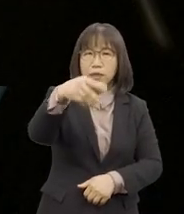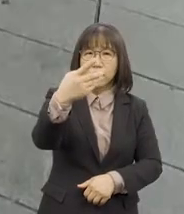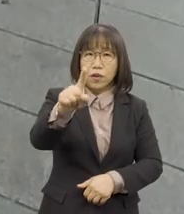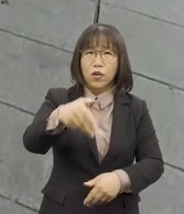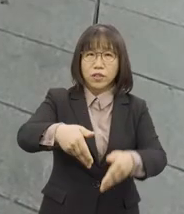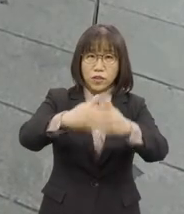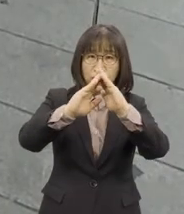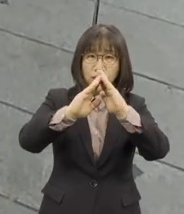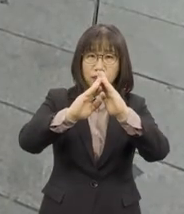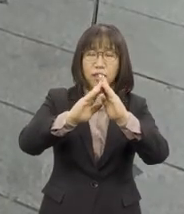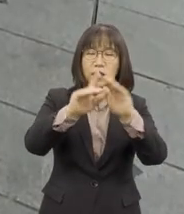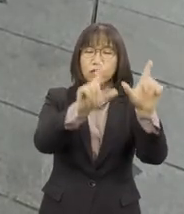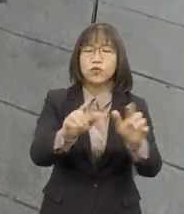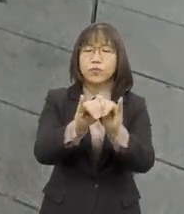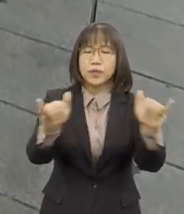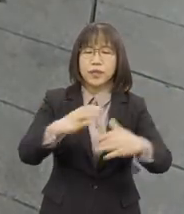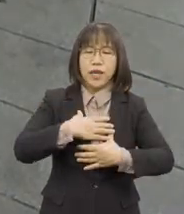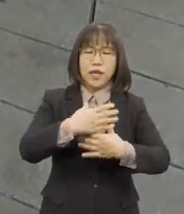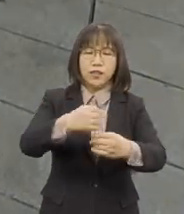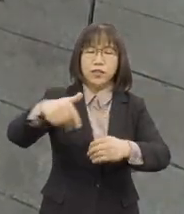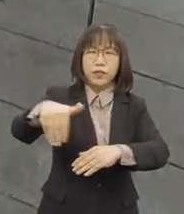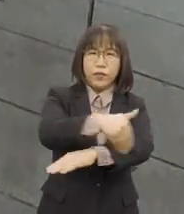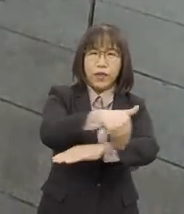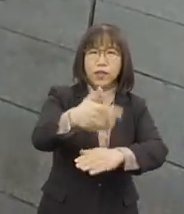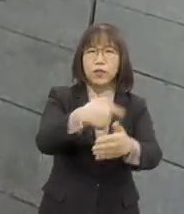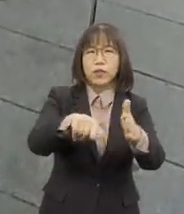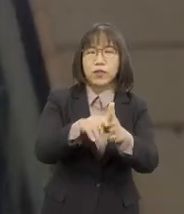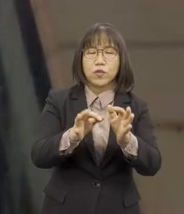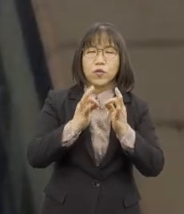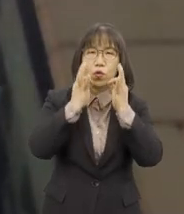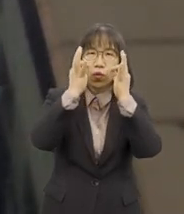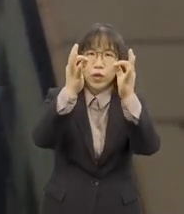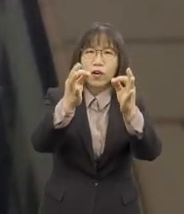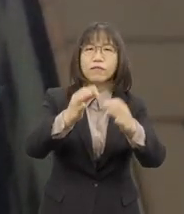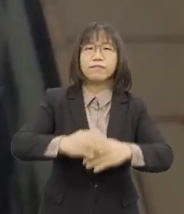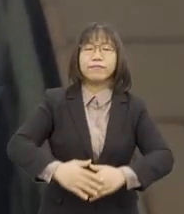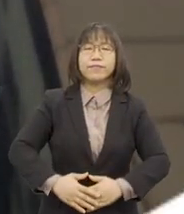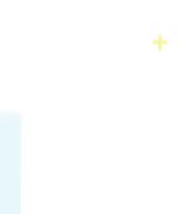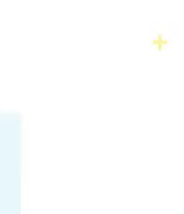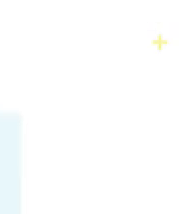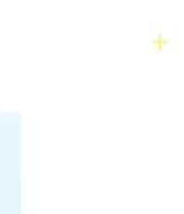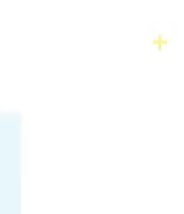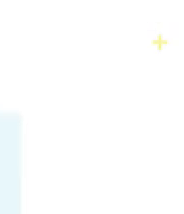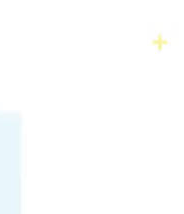설치하는 등 구민들의 안전한 보행 환경 조성을 위해 최선을 다하고 있습니다.